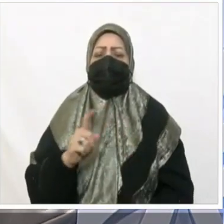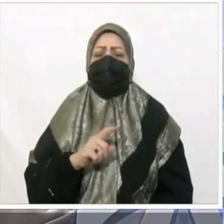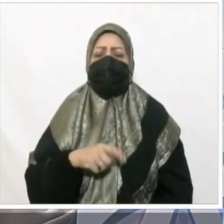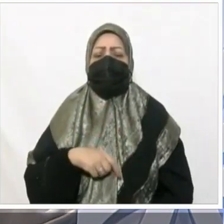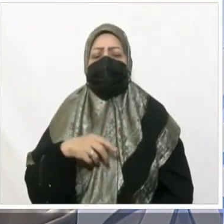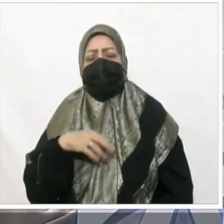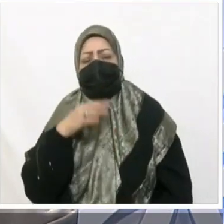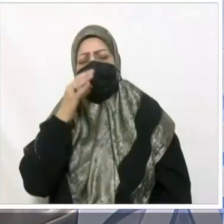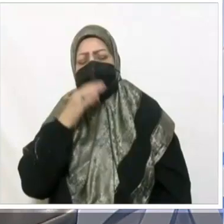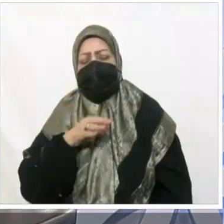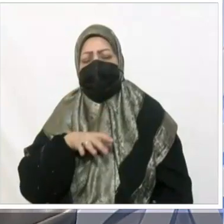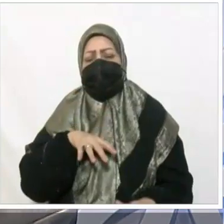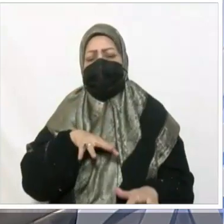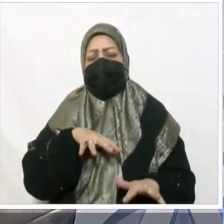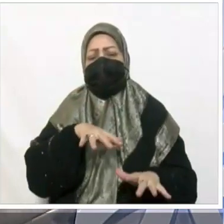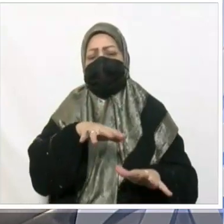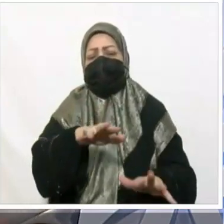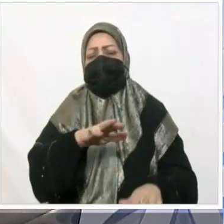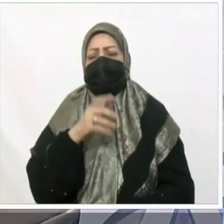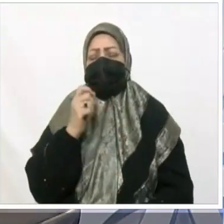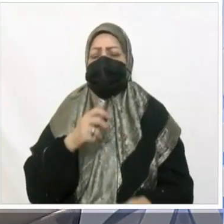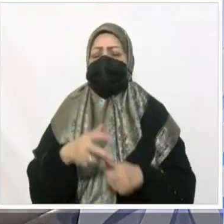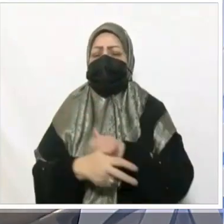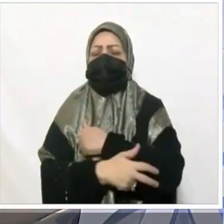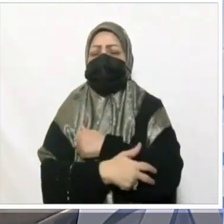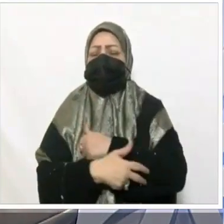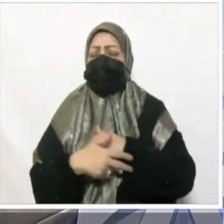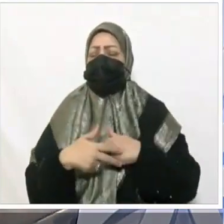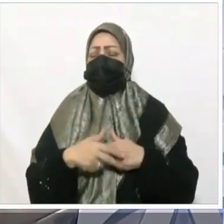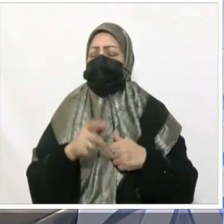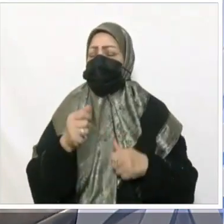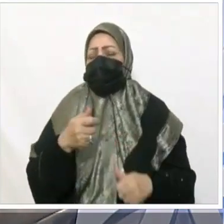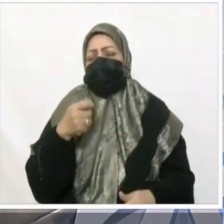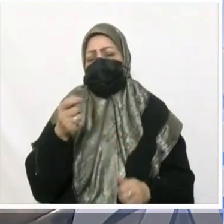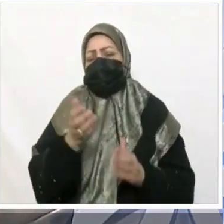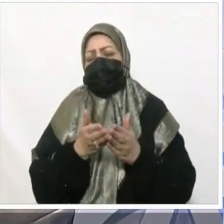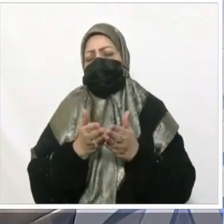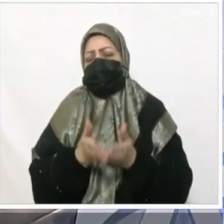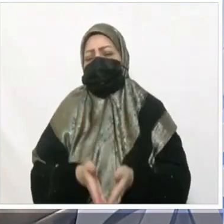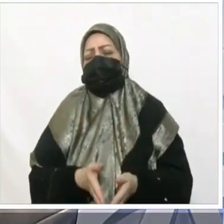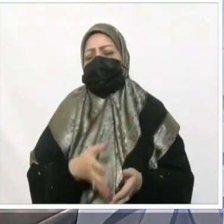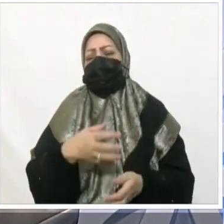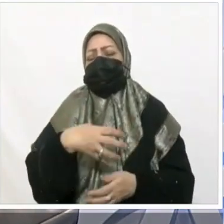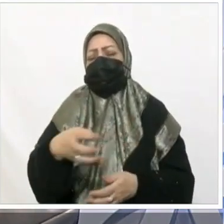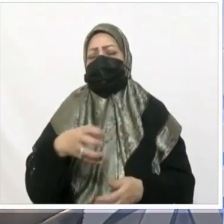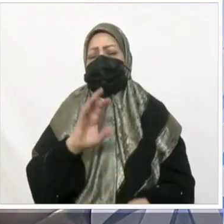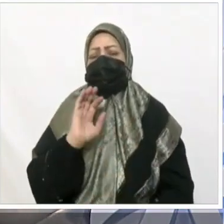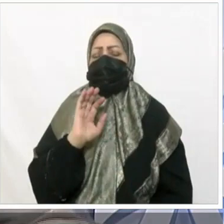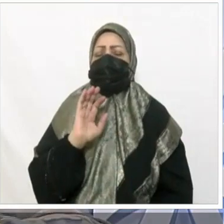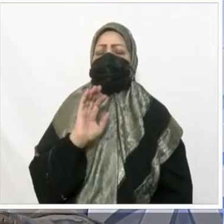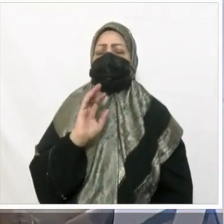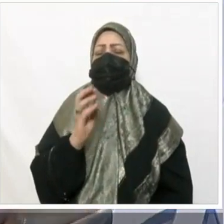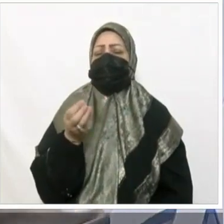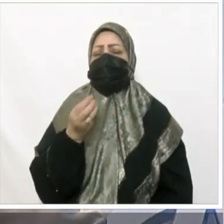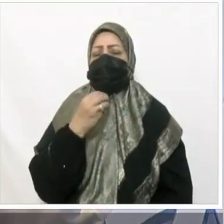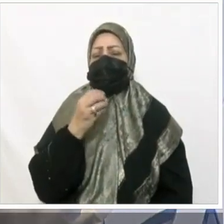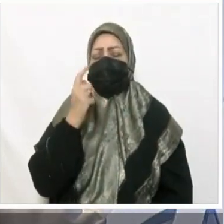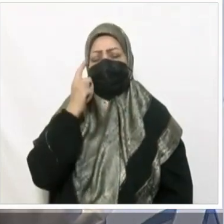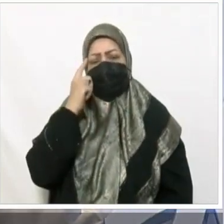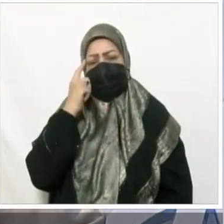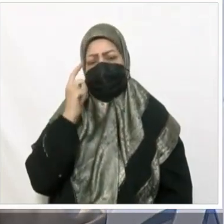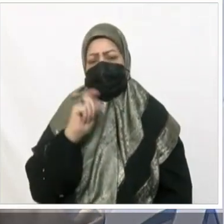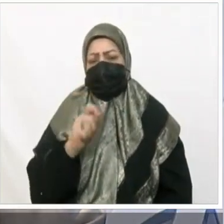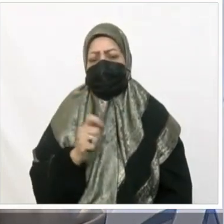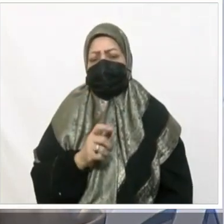زكاة الفطر طعاما فهذا هو الأصل، يخرجها طعاما، ومن أراد أن يخرجها قيمة فبعد